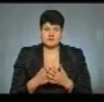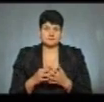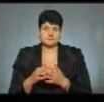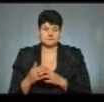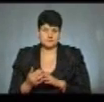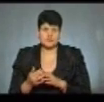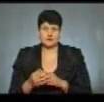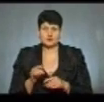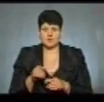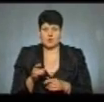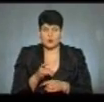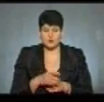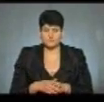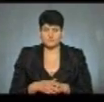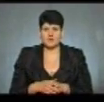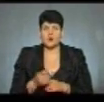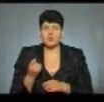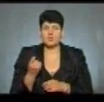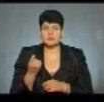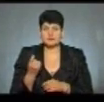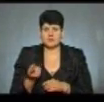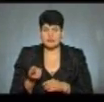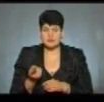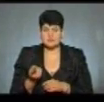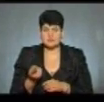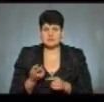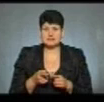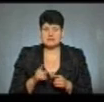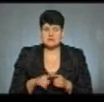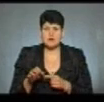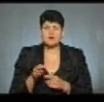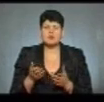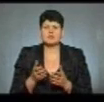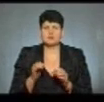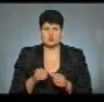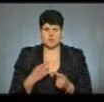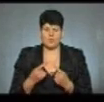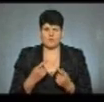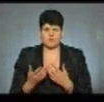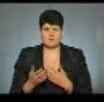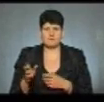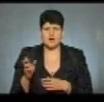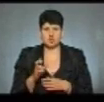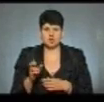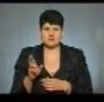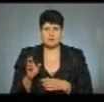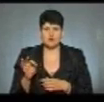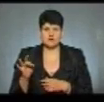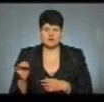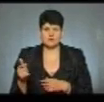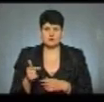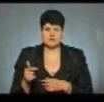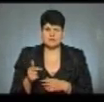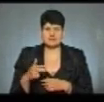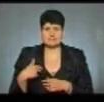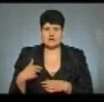того даного району. Тобто 11 – це про які ми можемо говорити? Бережанський, Борщівський,